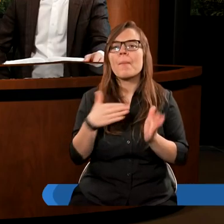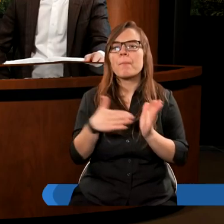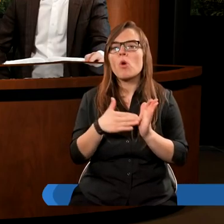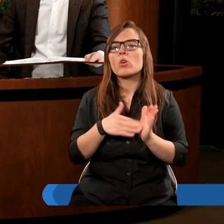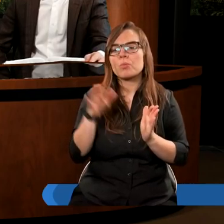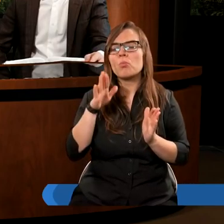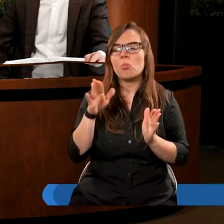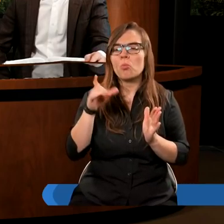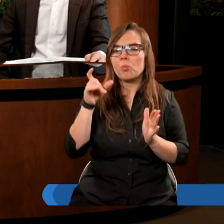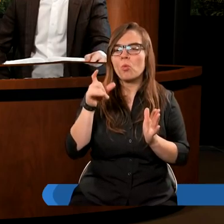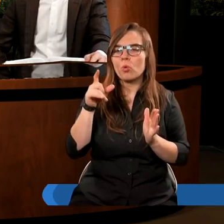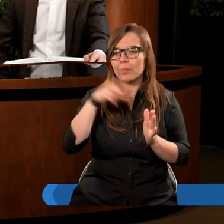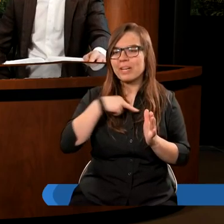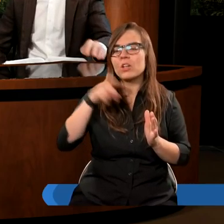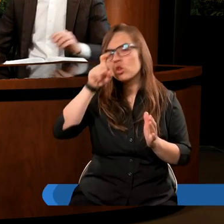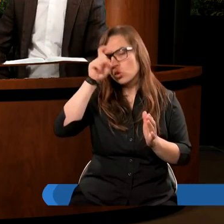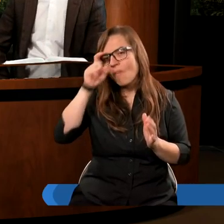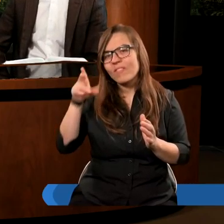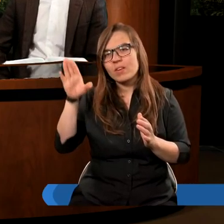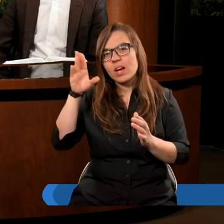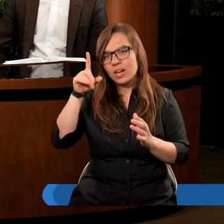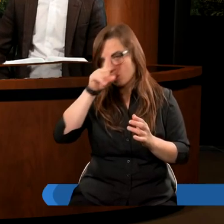zobrazować